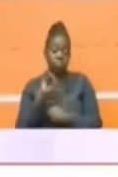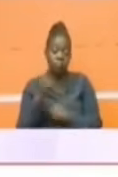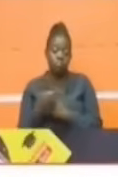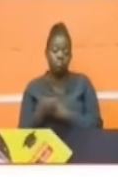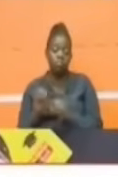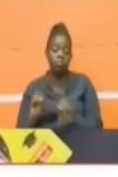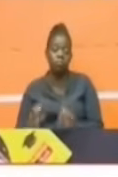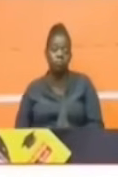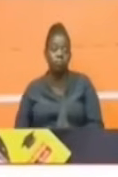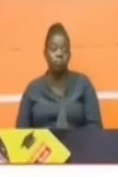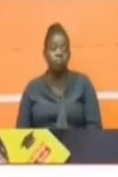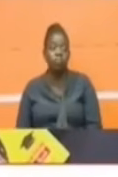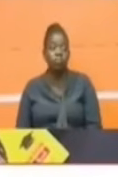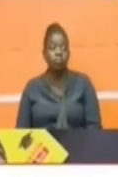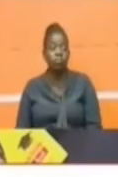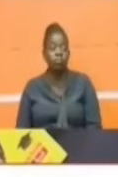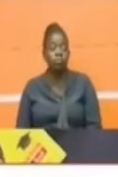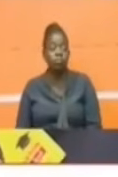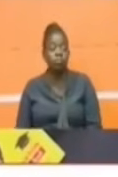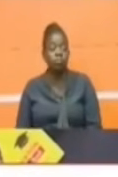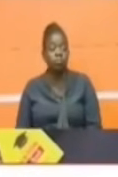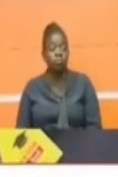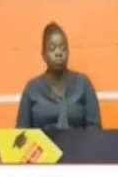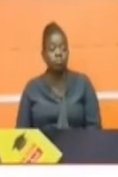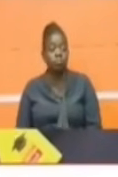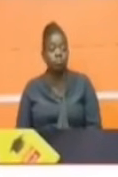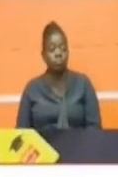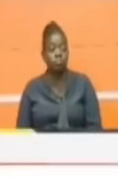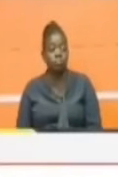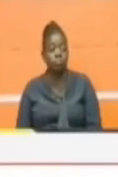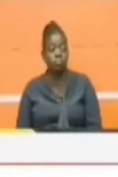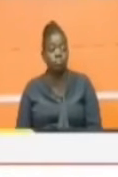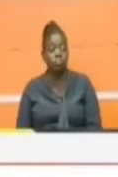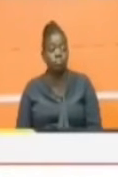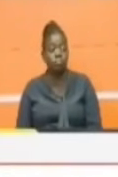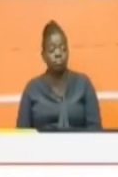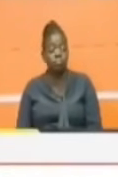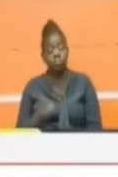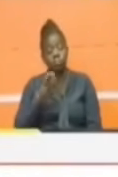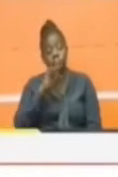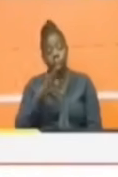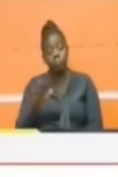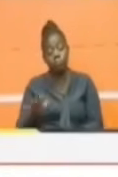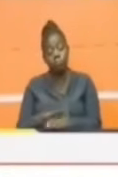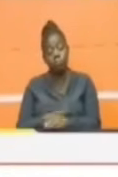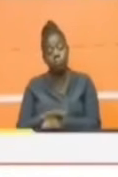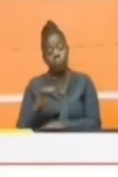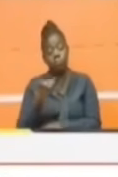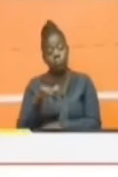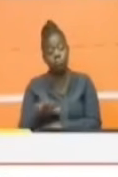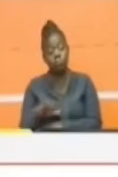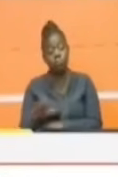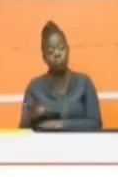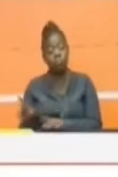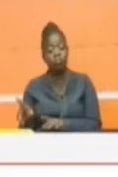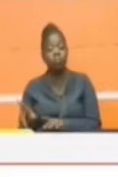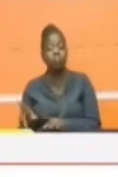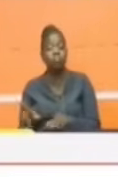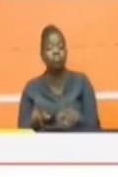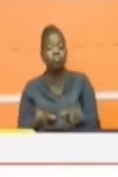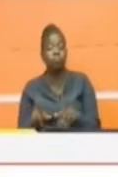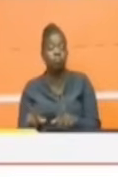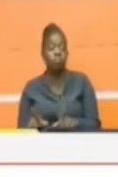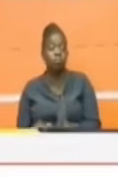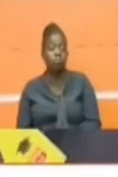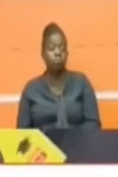Ebulale miremo Eki kumba niliana bantu Eraba anabaire bali kuiba Ati ano wibi ubaire ukende